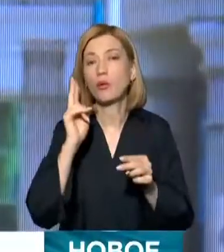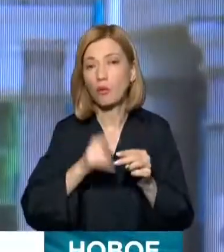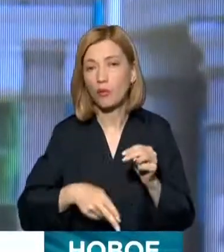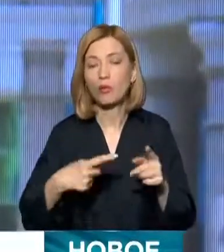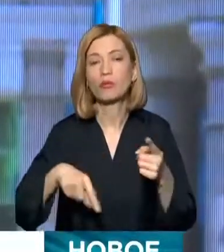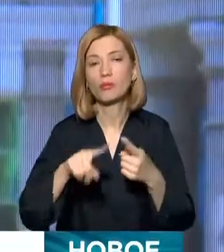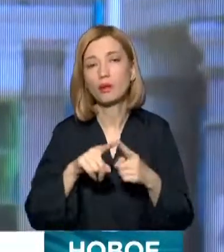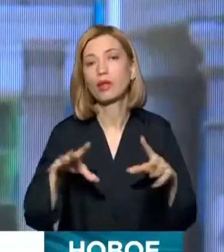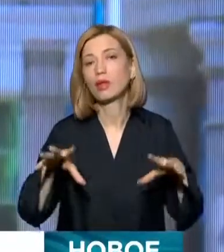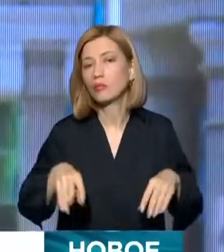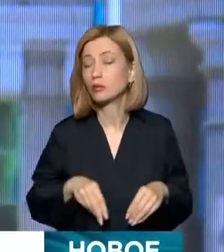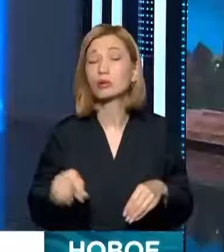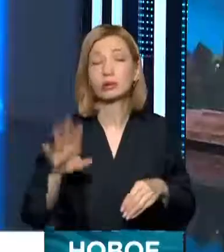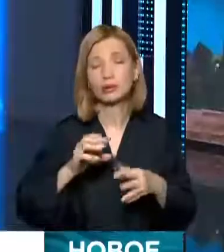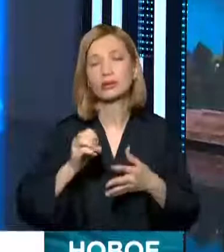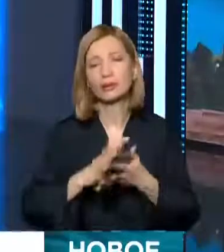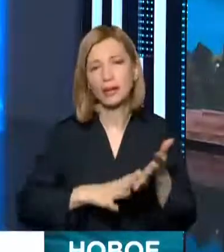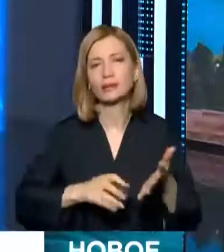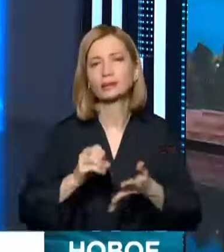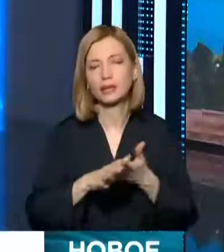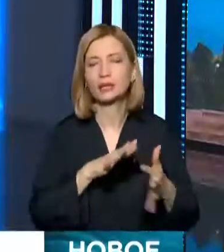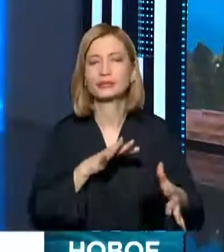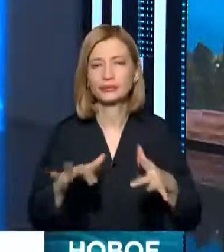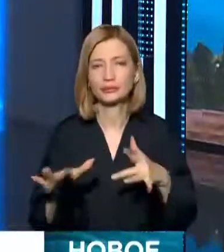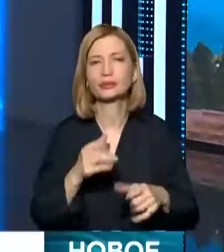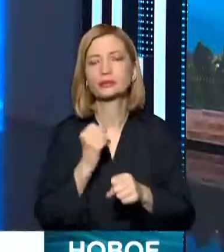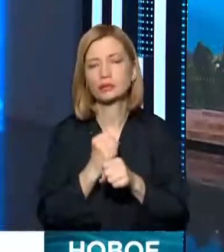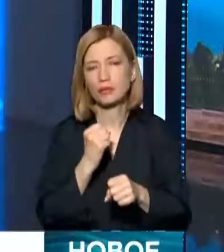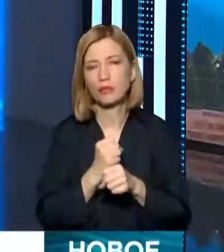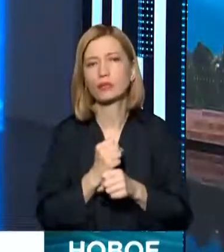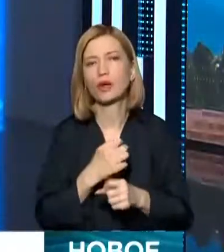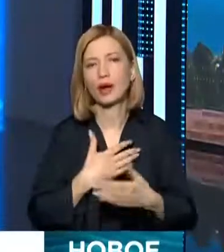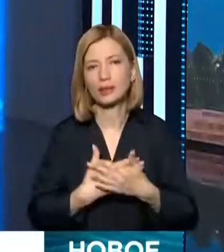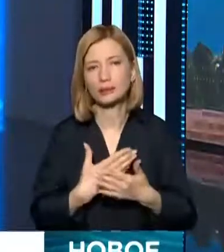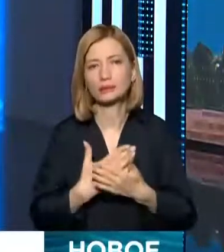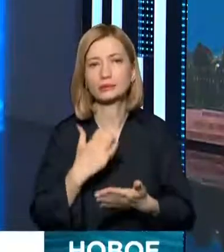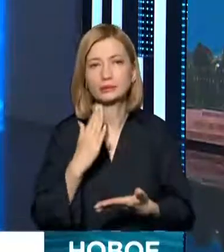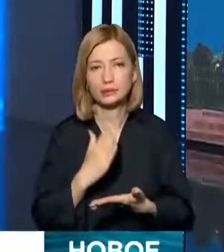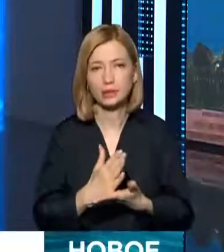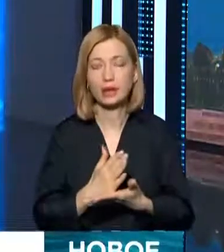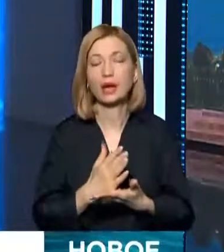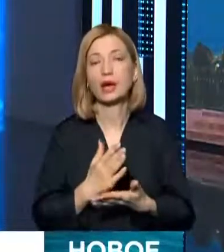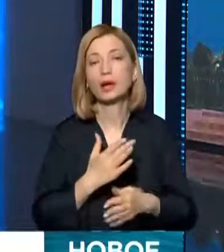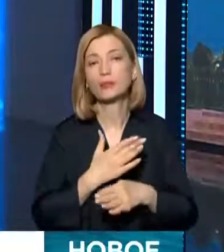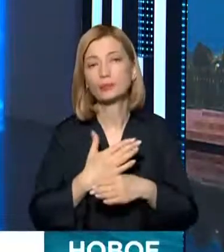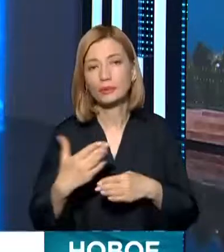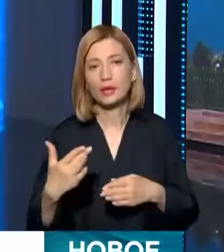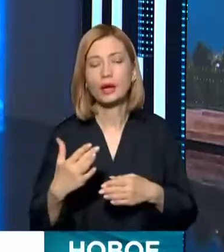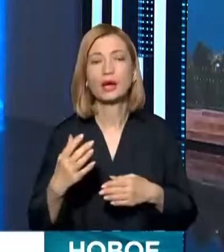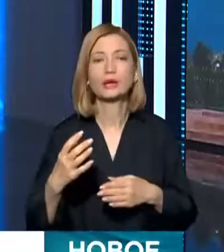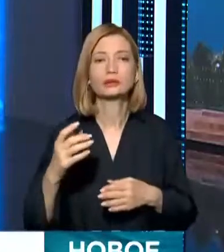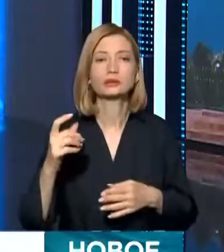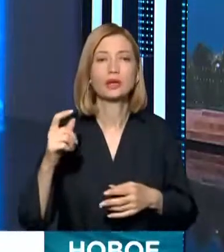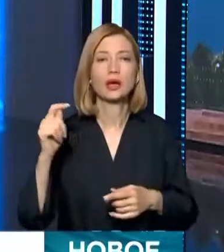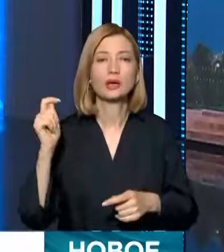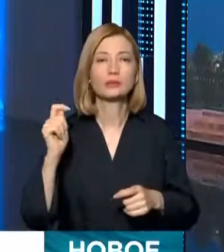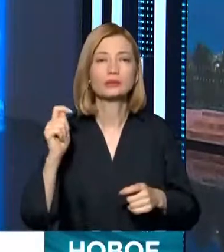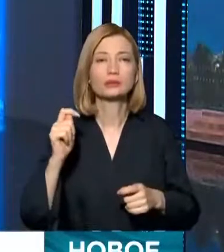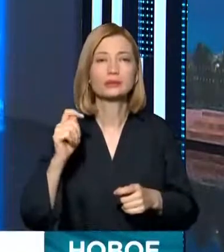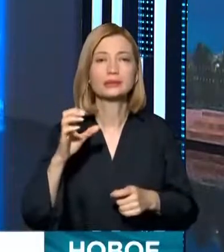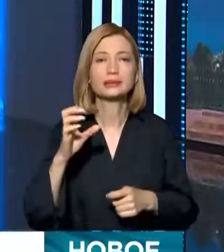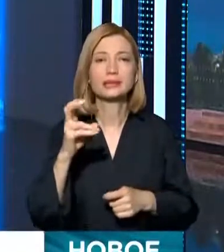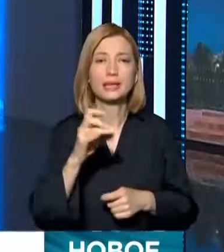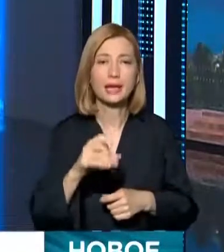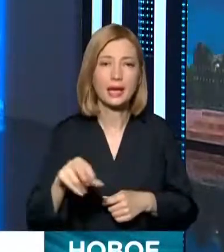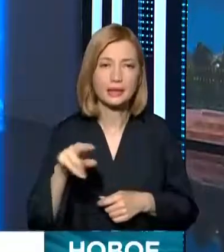прошли какие-то заседания? Вы обсудили... Нет, однозначно этот вопрос будет обсуждаться на съезде партии, то есть и съезд будет выдвигать. Это